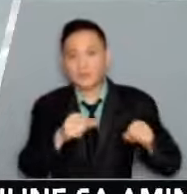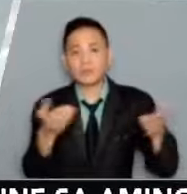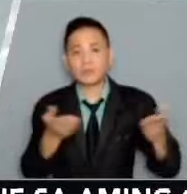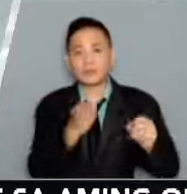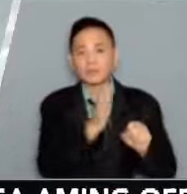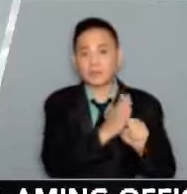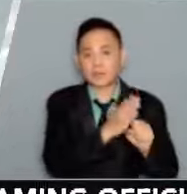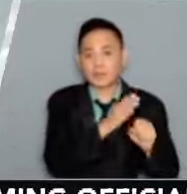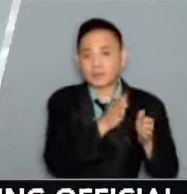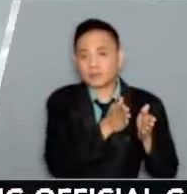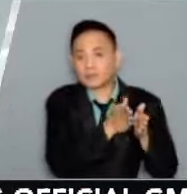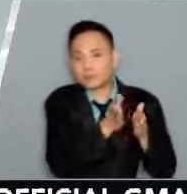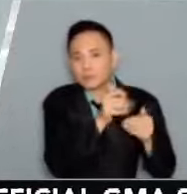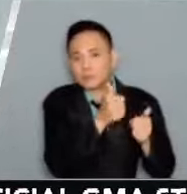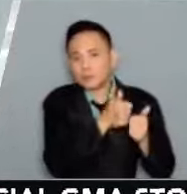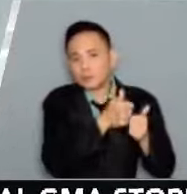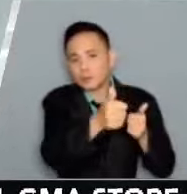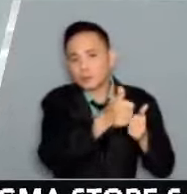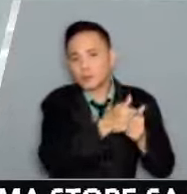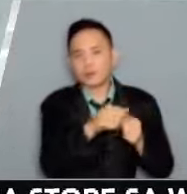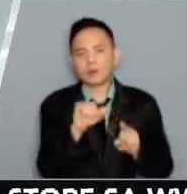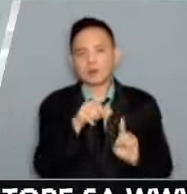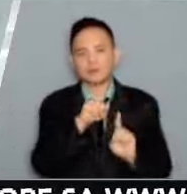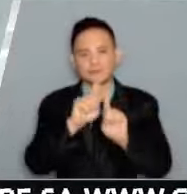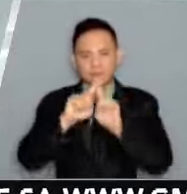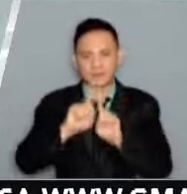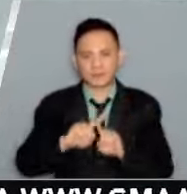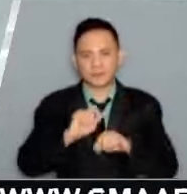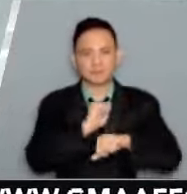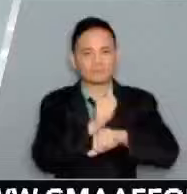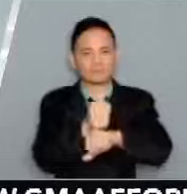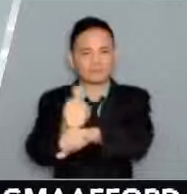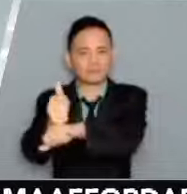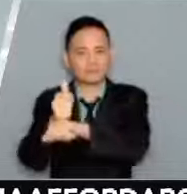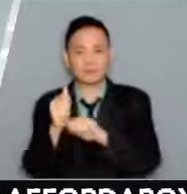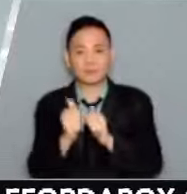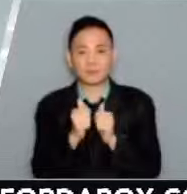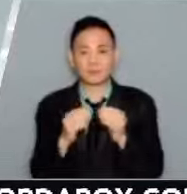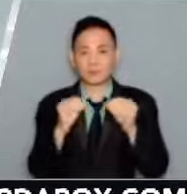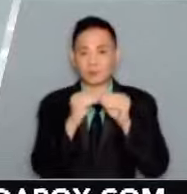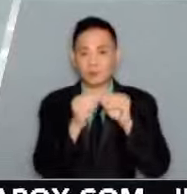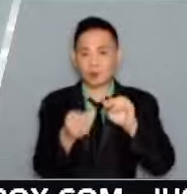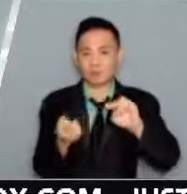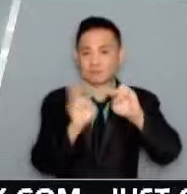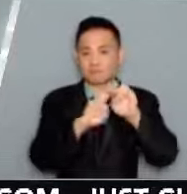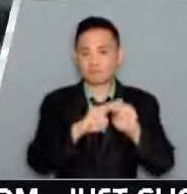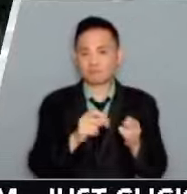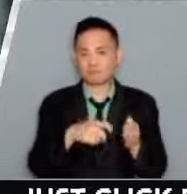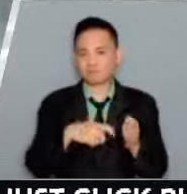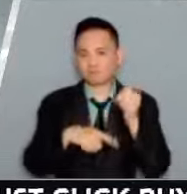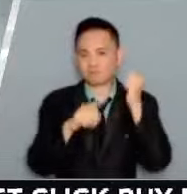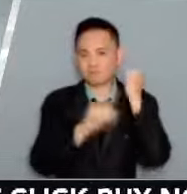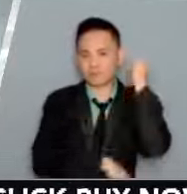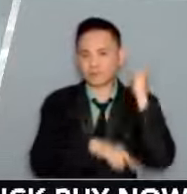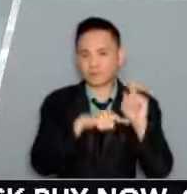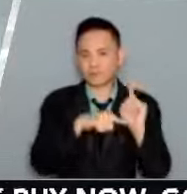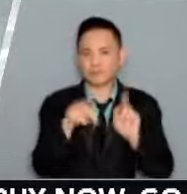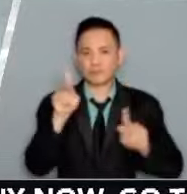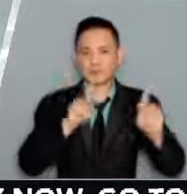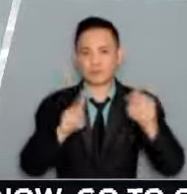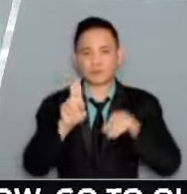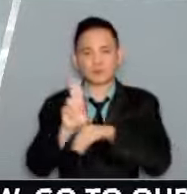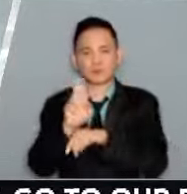ng busway. At nadagdagan pa yung mga natikita nila na napadaan niya sa EDSA busway at karamihan dyan